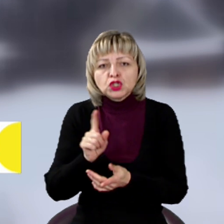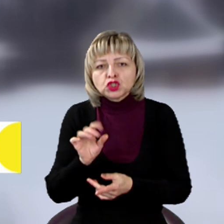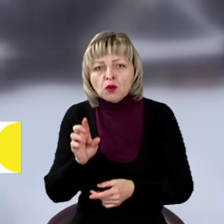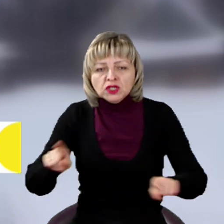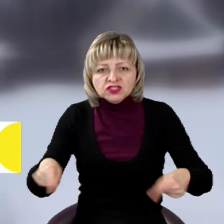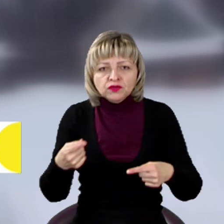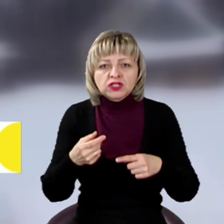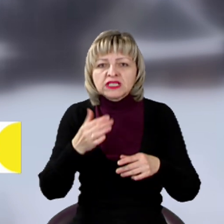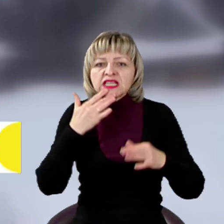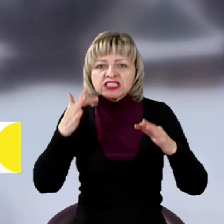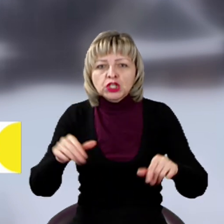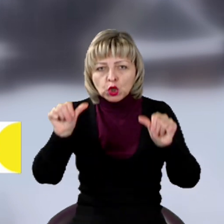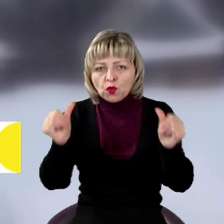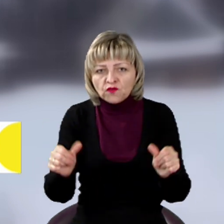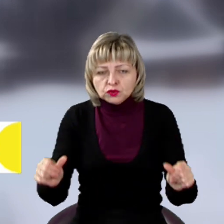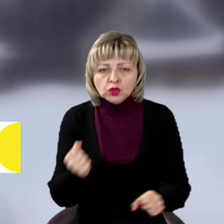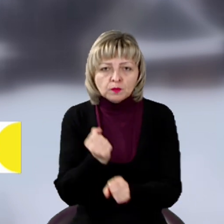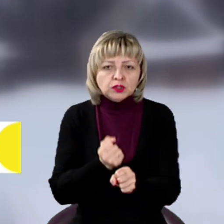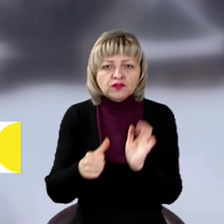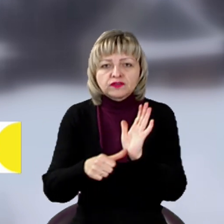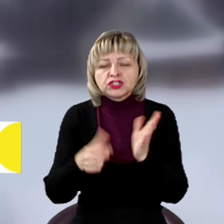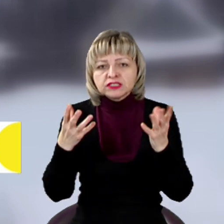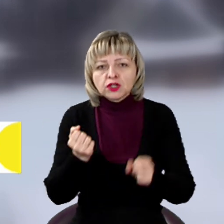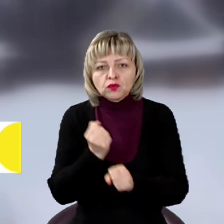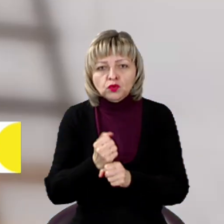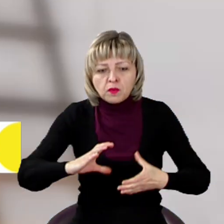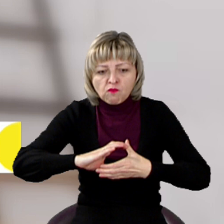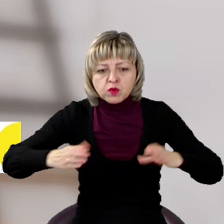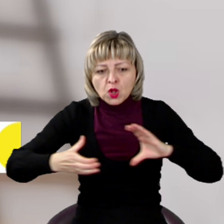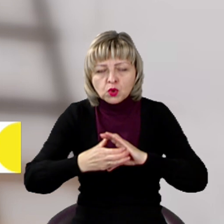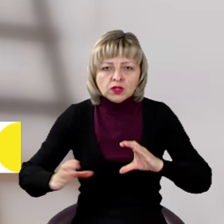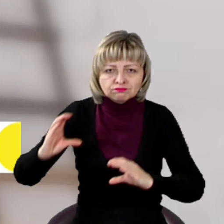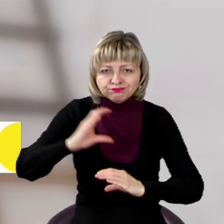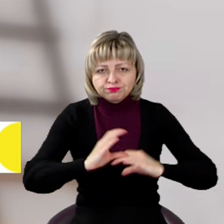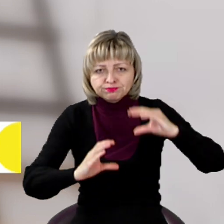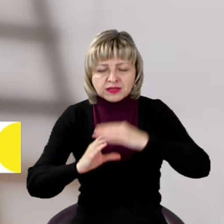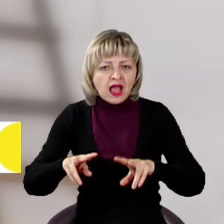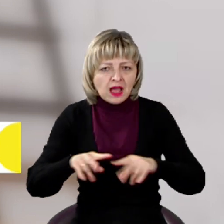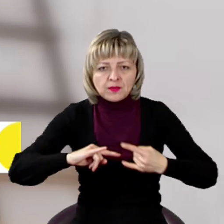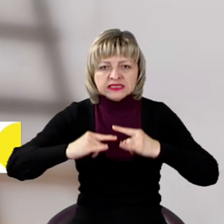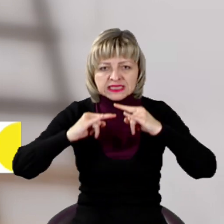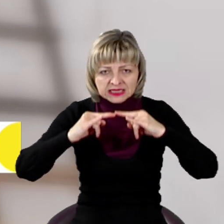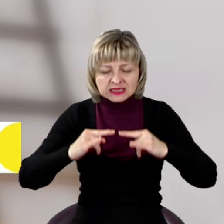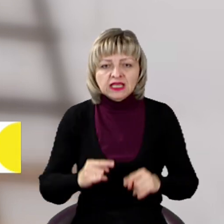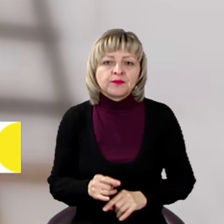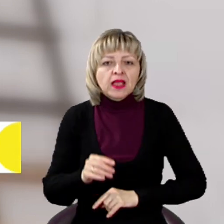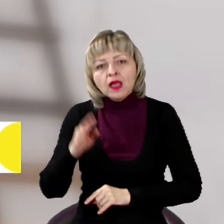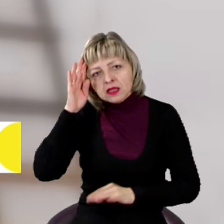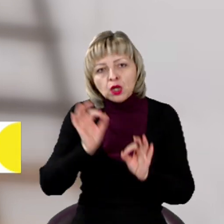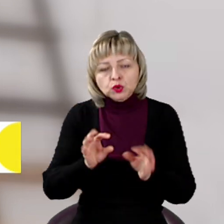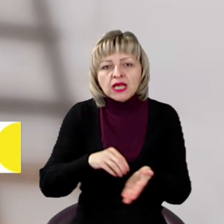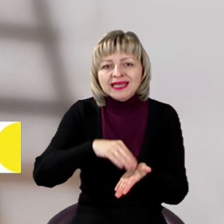снігову скульптуру, працював 6 днів. Робив снігові блоки та складав їх докупи, як цеглинки, каже волинянин. Андрій Мороз